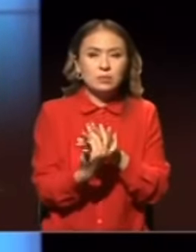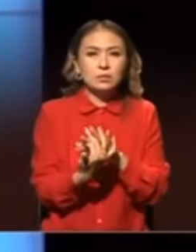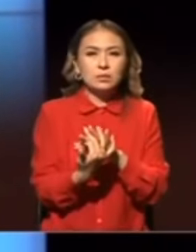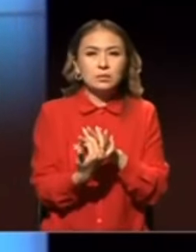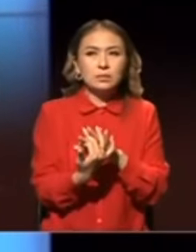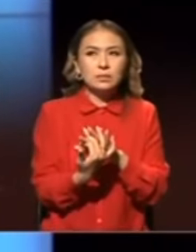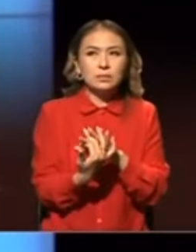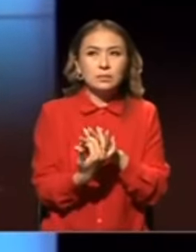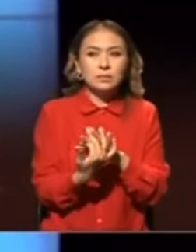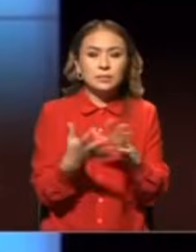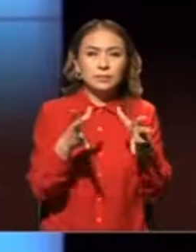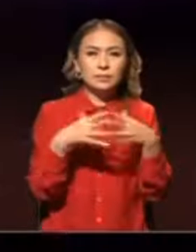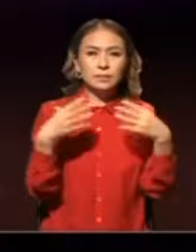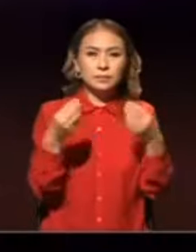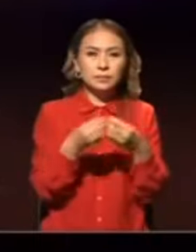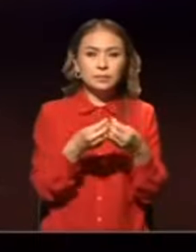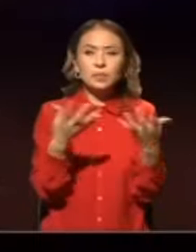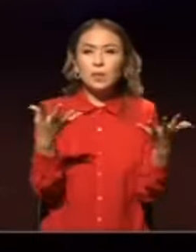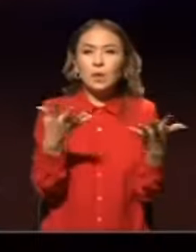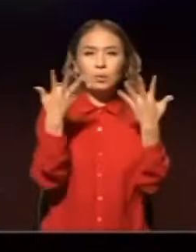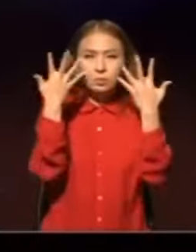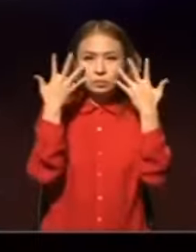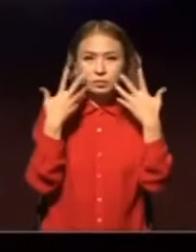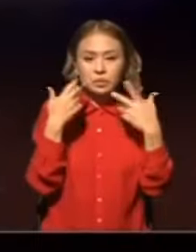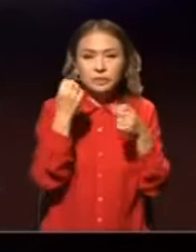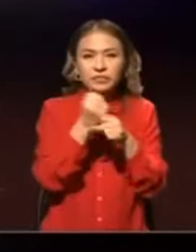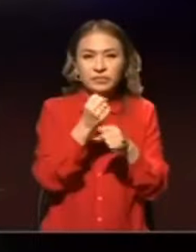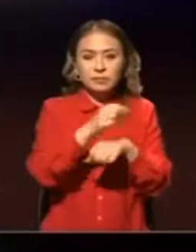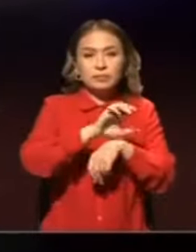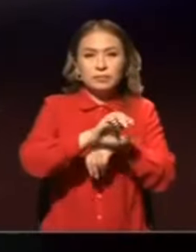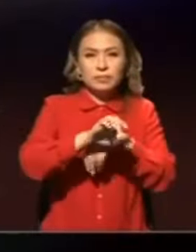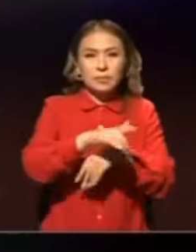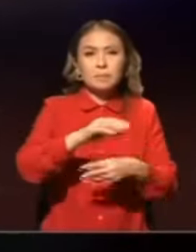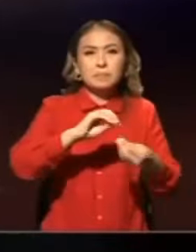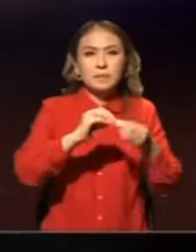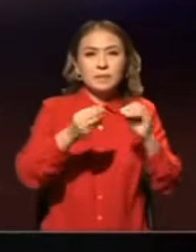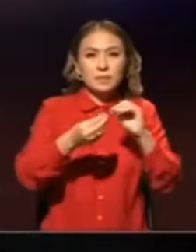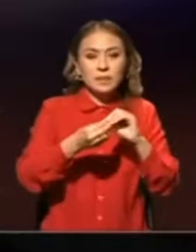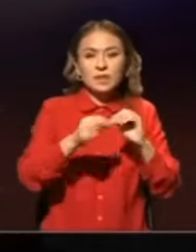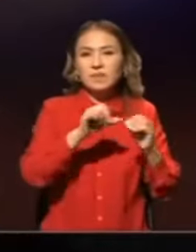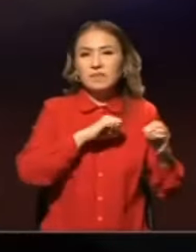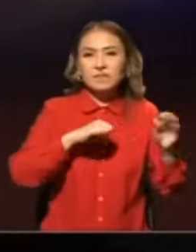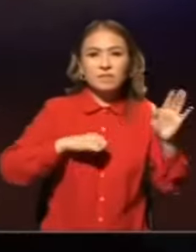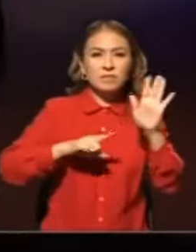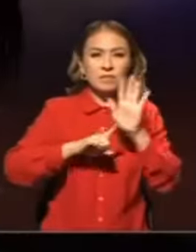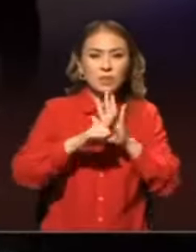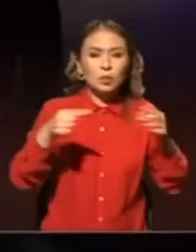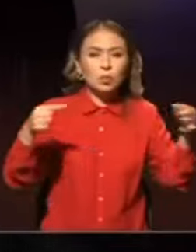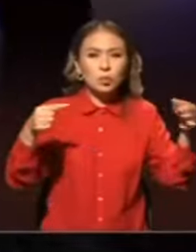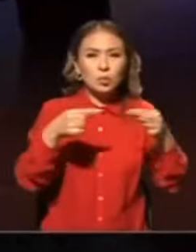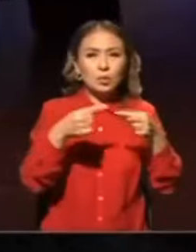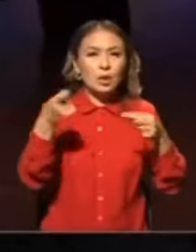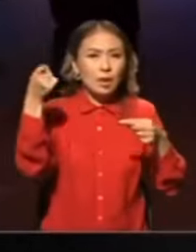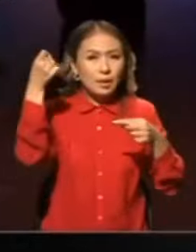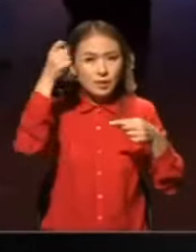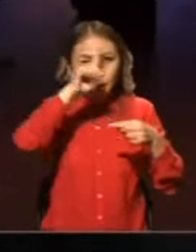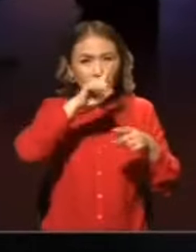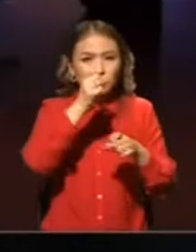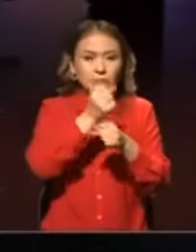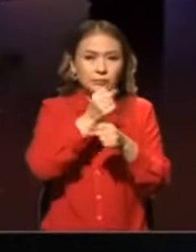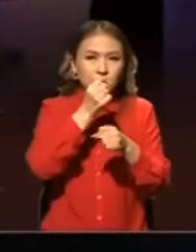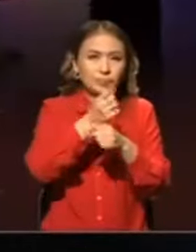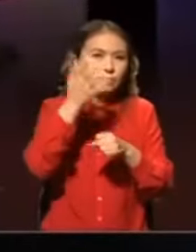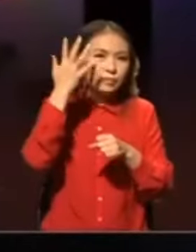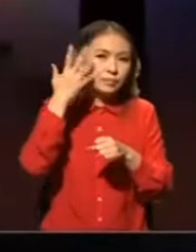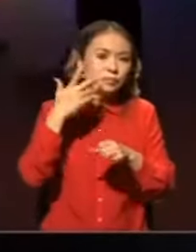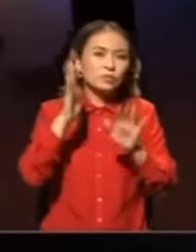қамтылған отбасына қандай өнімді шығару керек. Бұл үлкен бір мәселе. Ең бастысы соны анықтап, маркетинге бойынша сараптама жасау арқылы соны